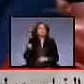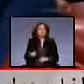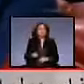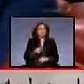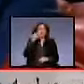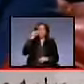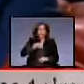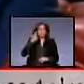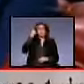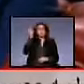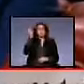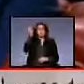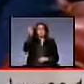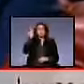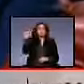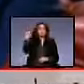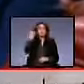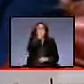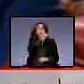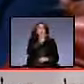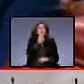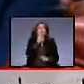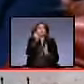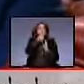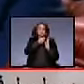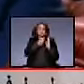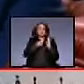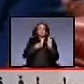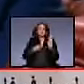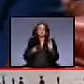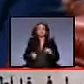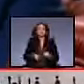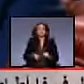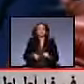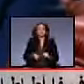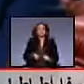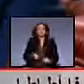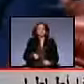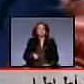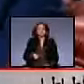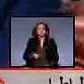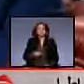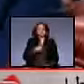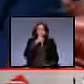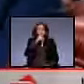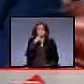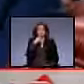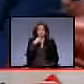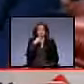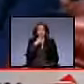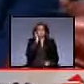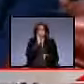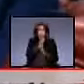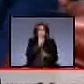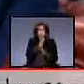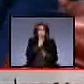مبدعين حواليك. وبعدين حاجه تانية اهم وانا اظنها مشكله، انك انت نفسك كفنان